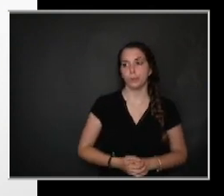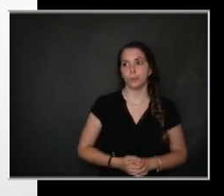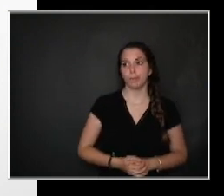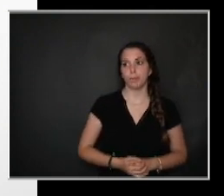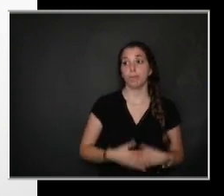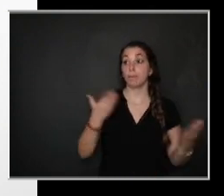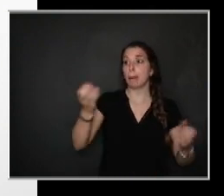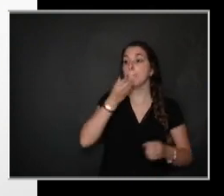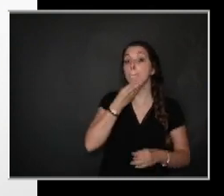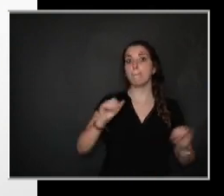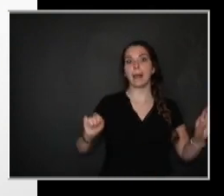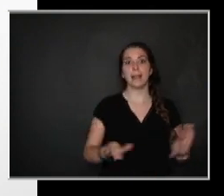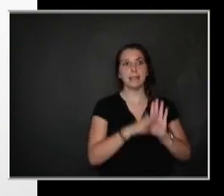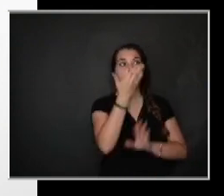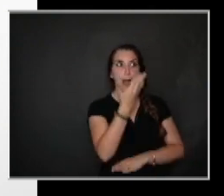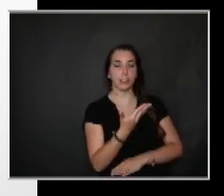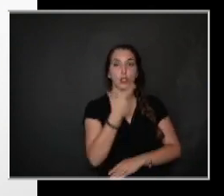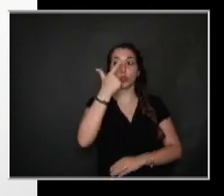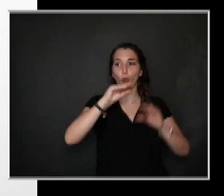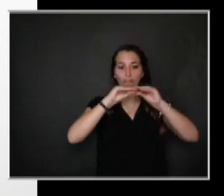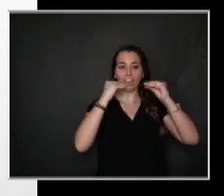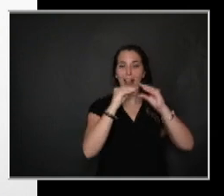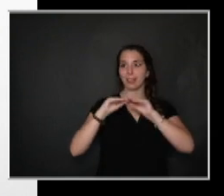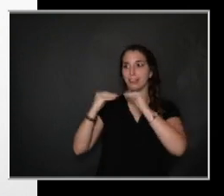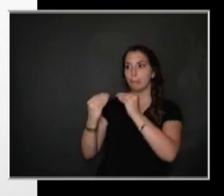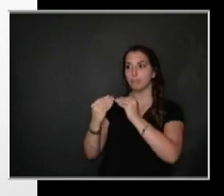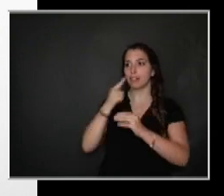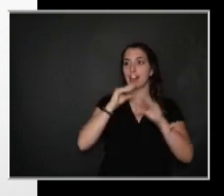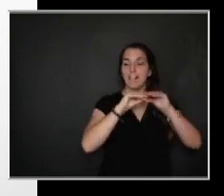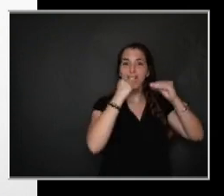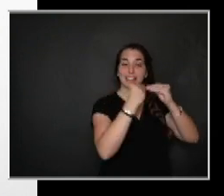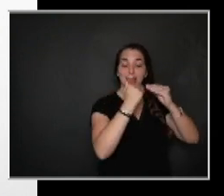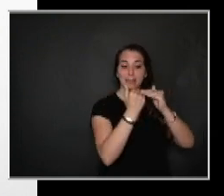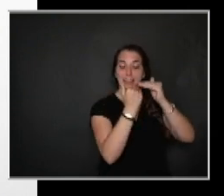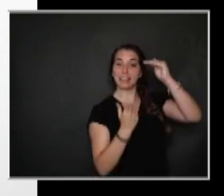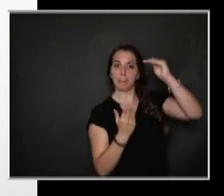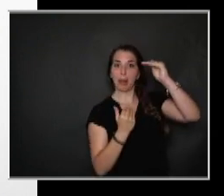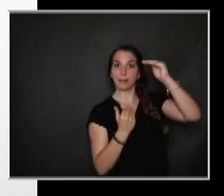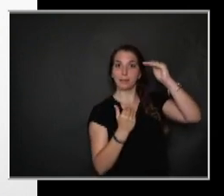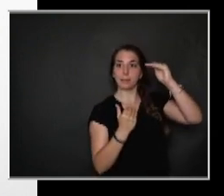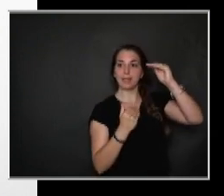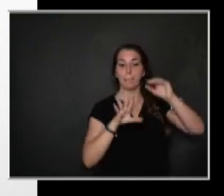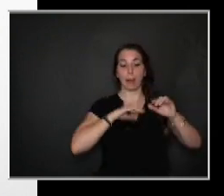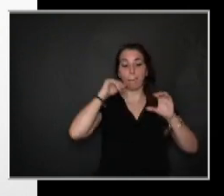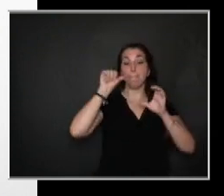belle image qui représente 2 vertèbres. Chaque vertèbre est séparée de celle qui est au-dessus et de celle qui est en dessous par un disque. Ce disque est le